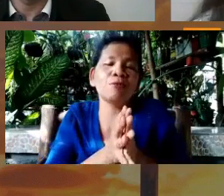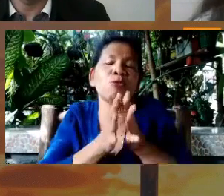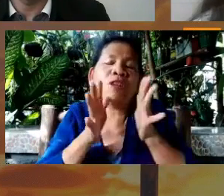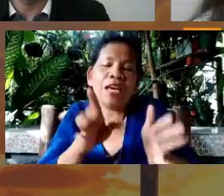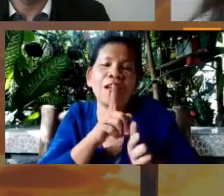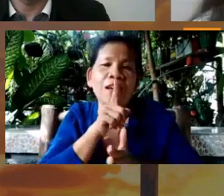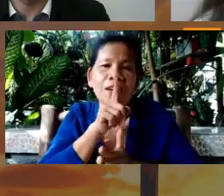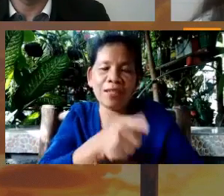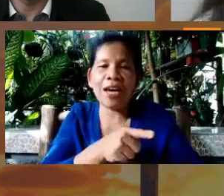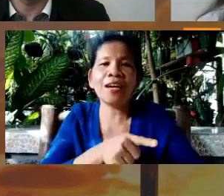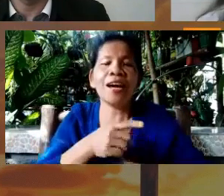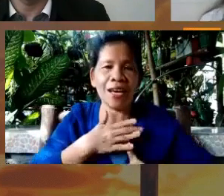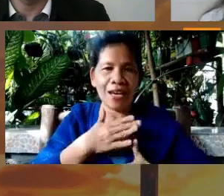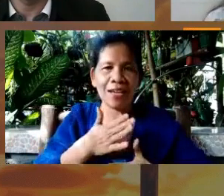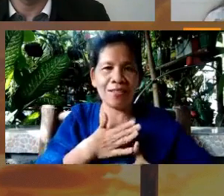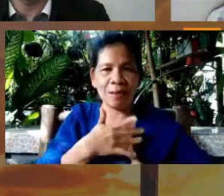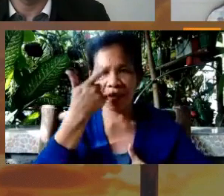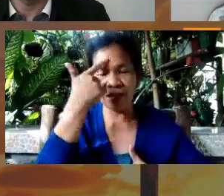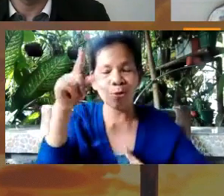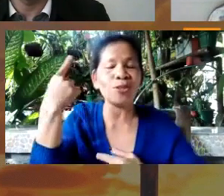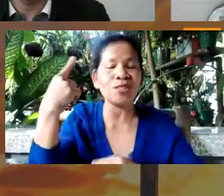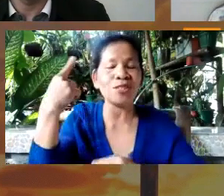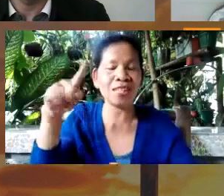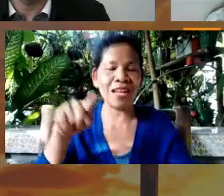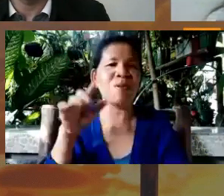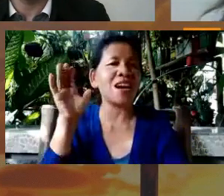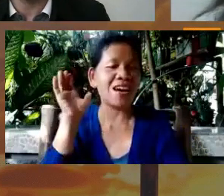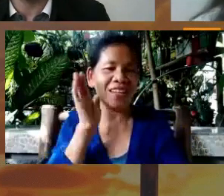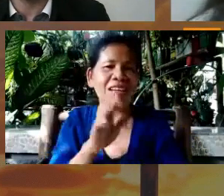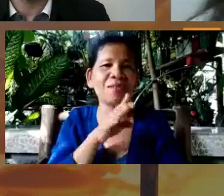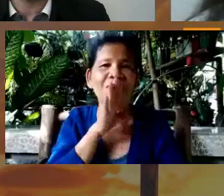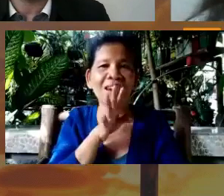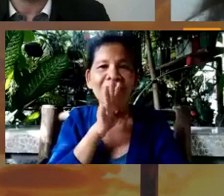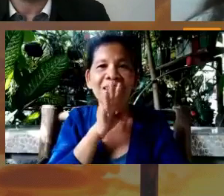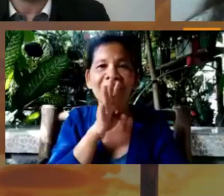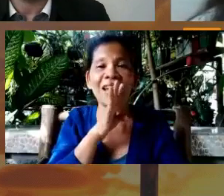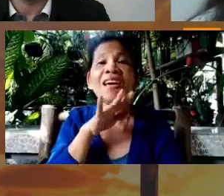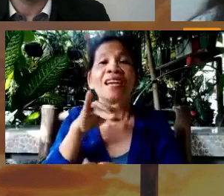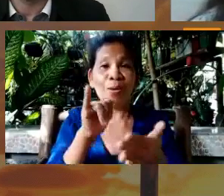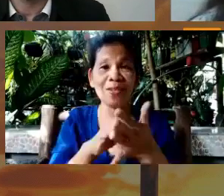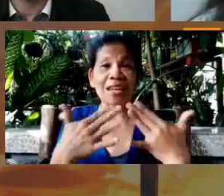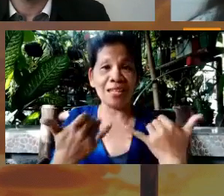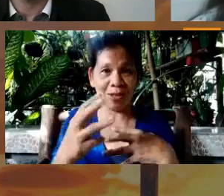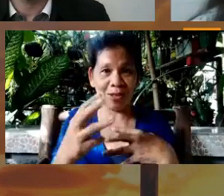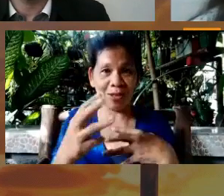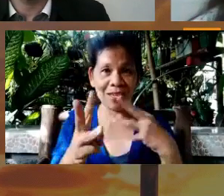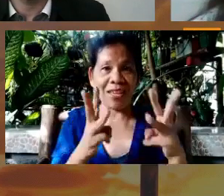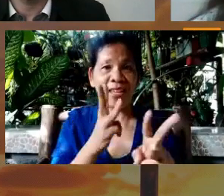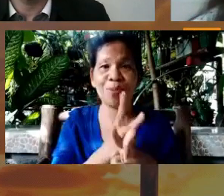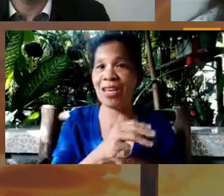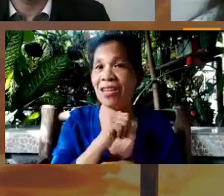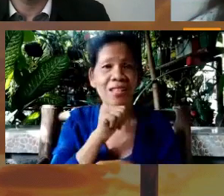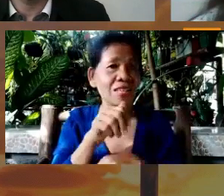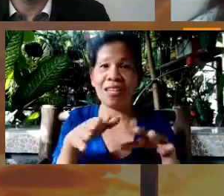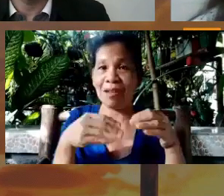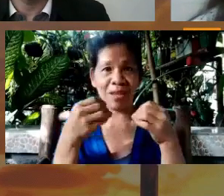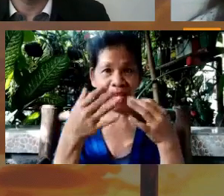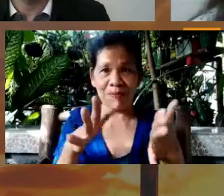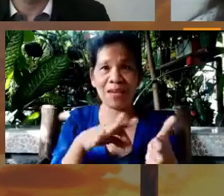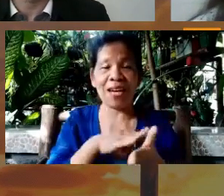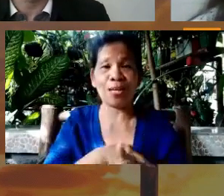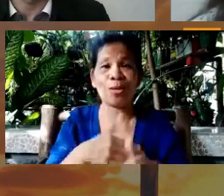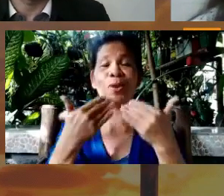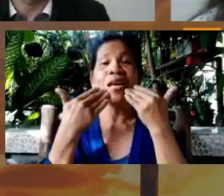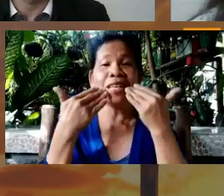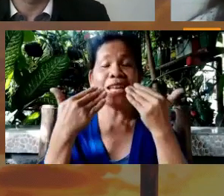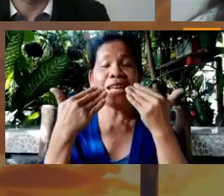isang tunay na kagalakan, sapagkat doon sila ay makakarinig at makakasalita na kung saan dito sa sanlibutan hindi sila nabigyan